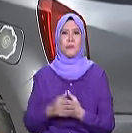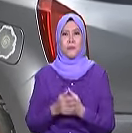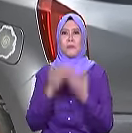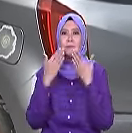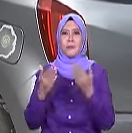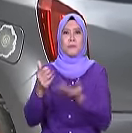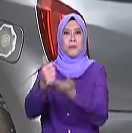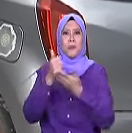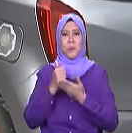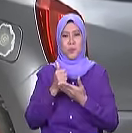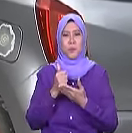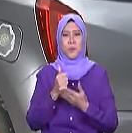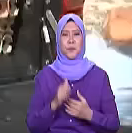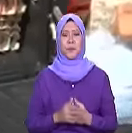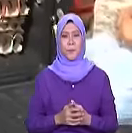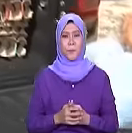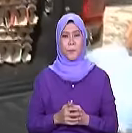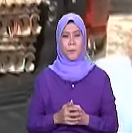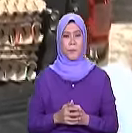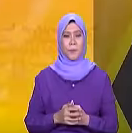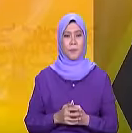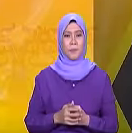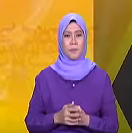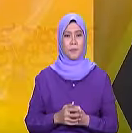kita, udah cukup aneh mah.